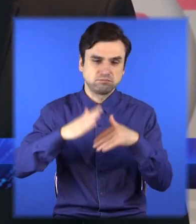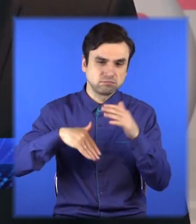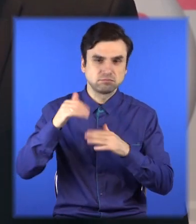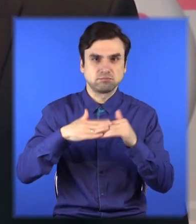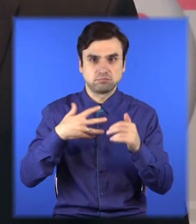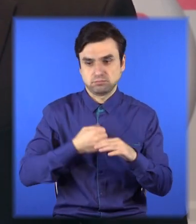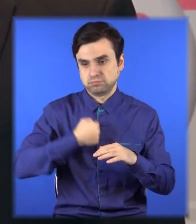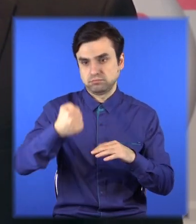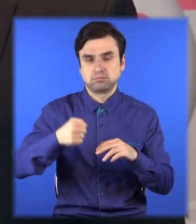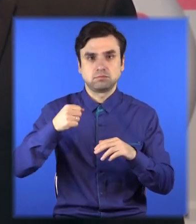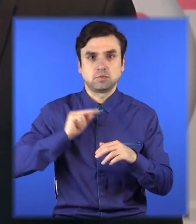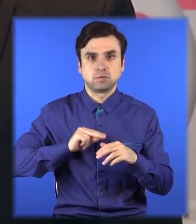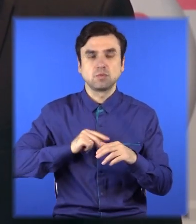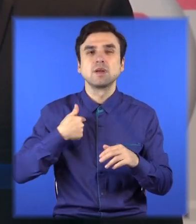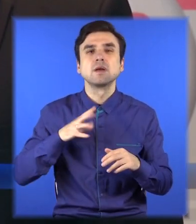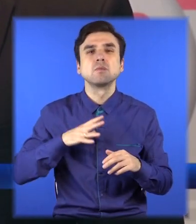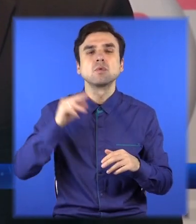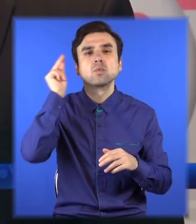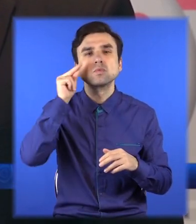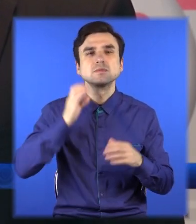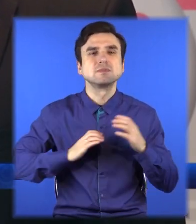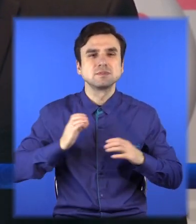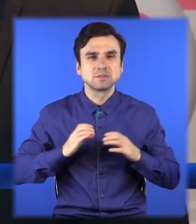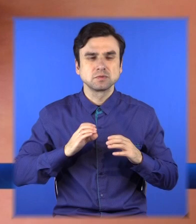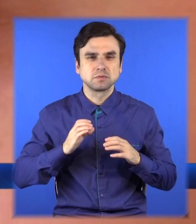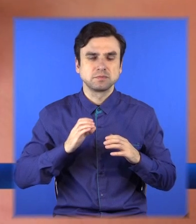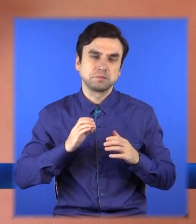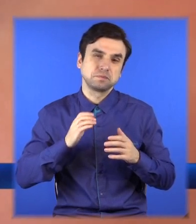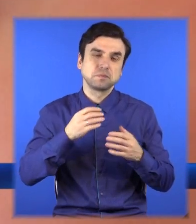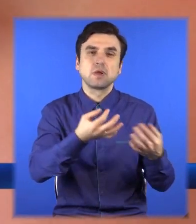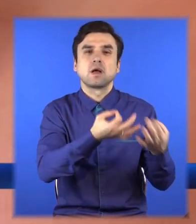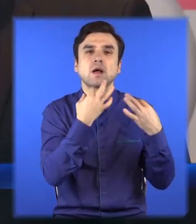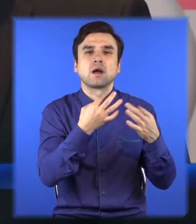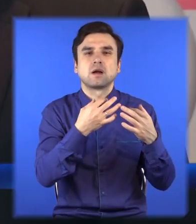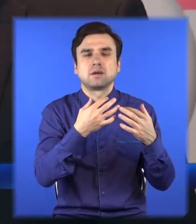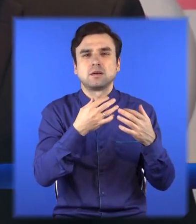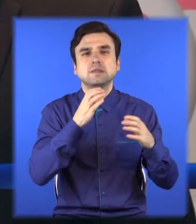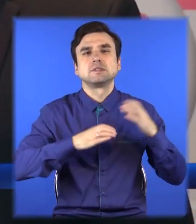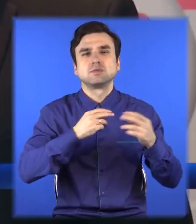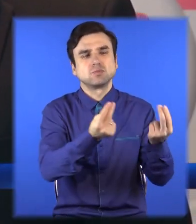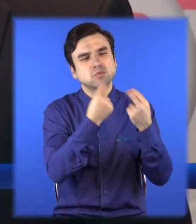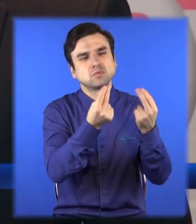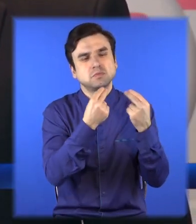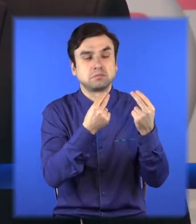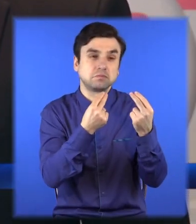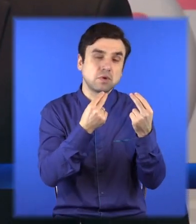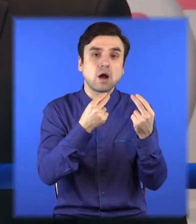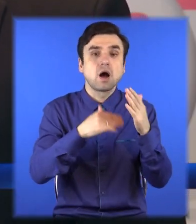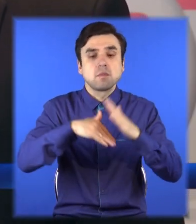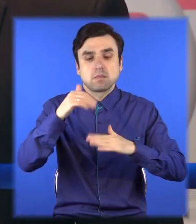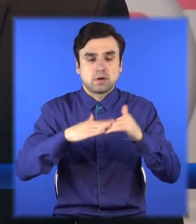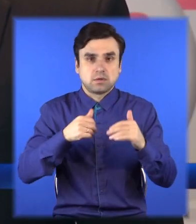практиці. Потому что, будучи студентом, ну, это только одна теория. Я сейчас работаю уже на производстве